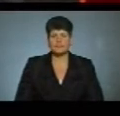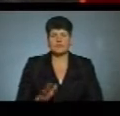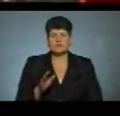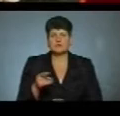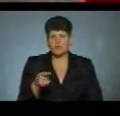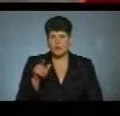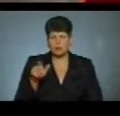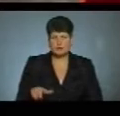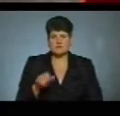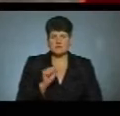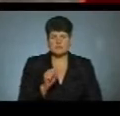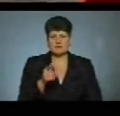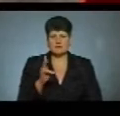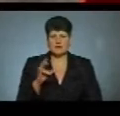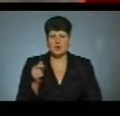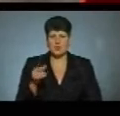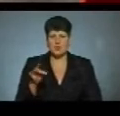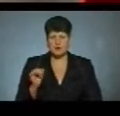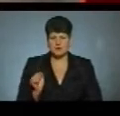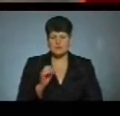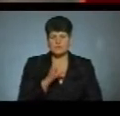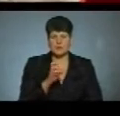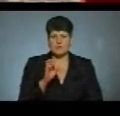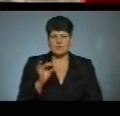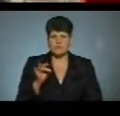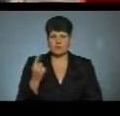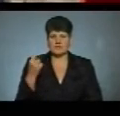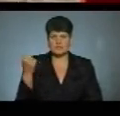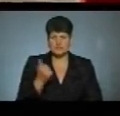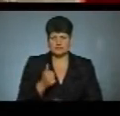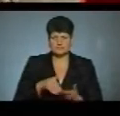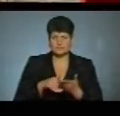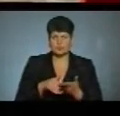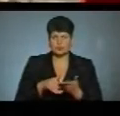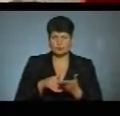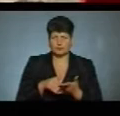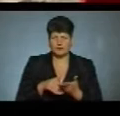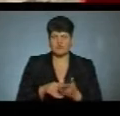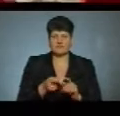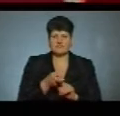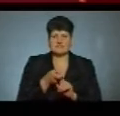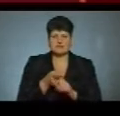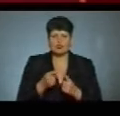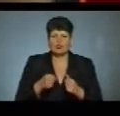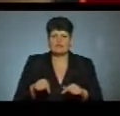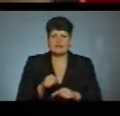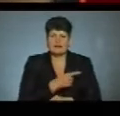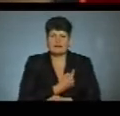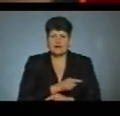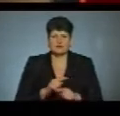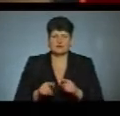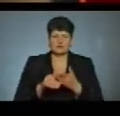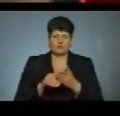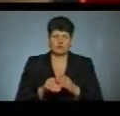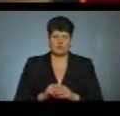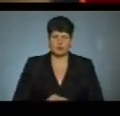Тернополянки Анастасія Нагорна та Софія Барвінська тиждень волонтерять в інфекційному відділенні лікарні швидкої допомоги. Художник